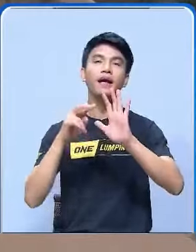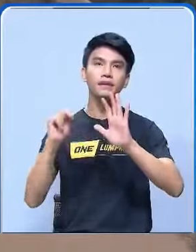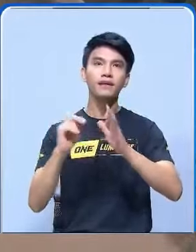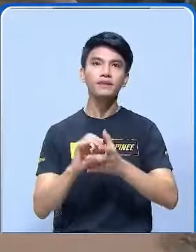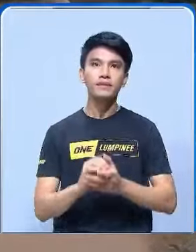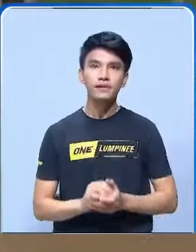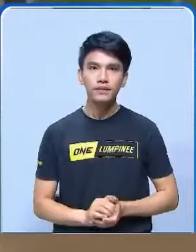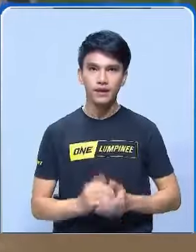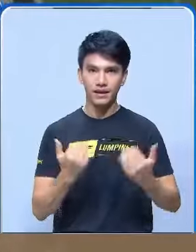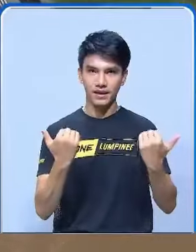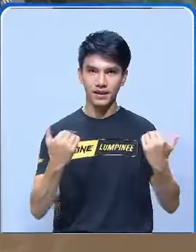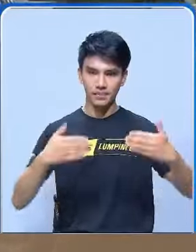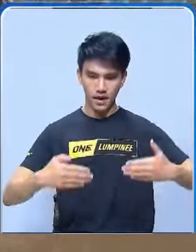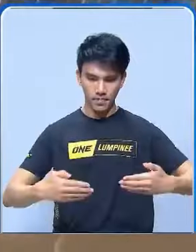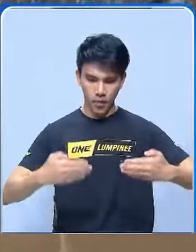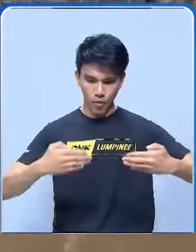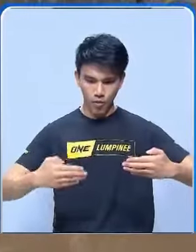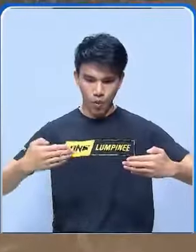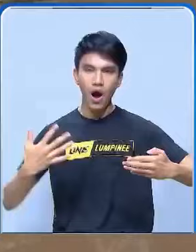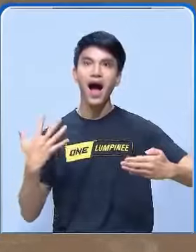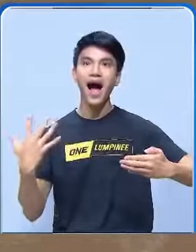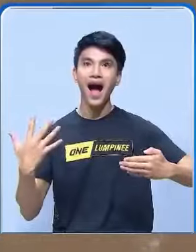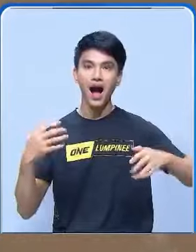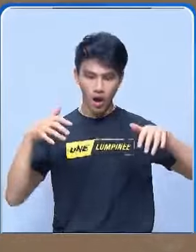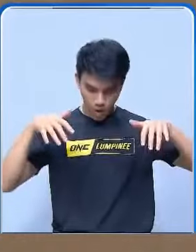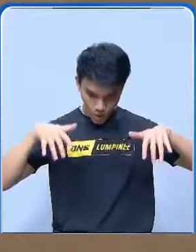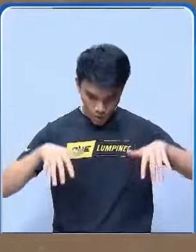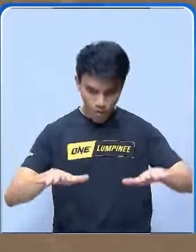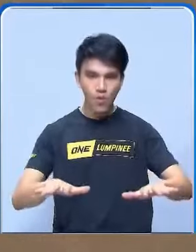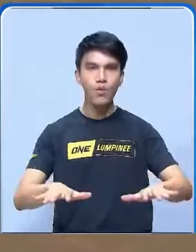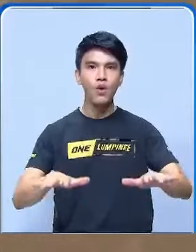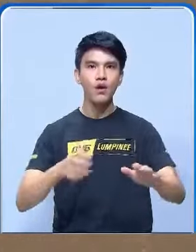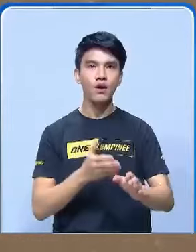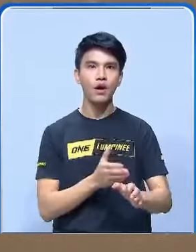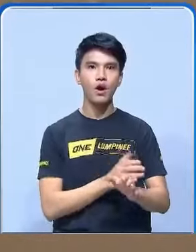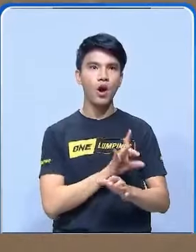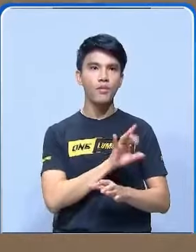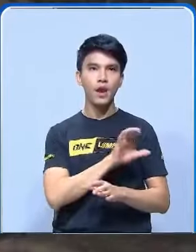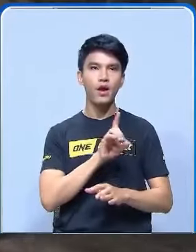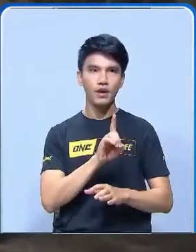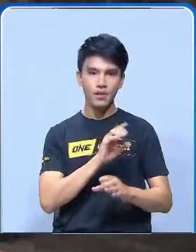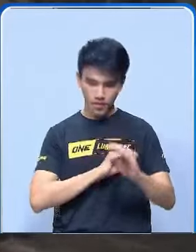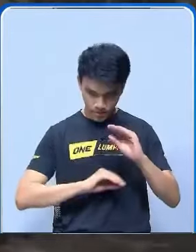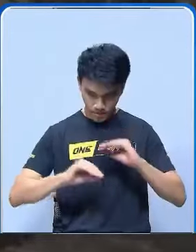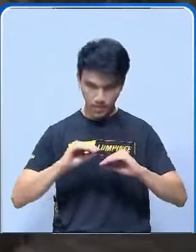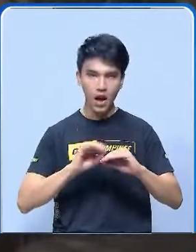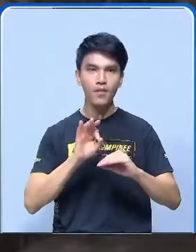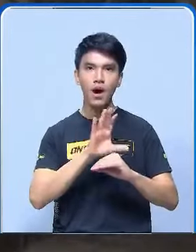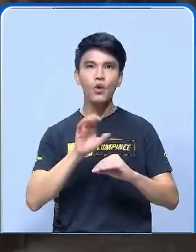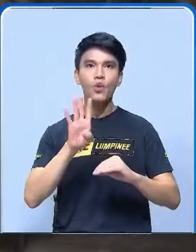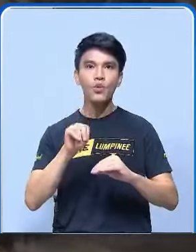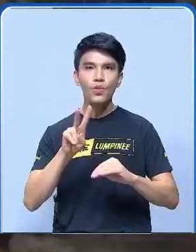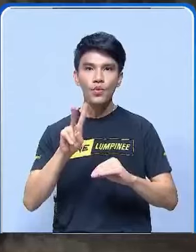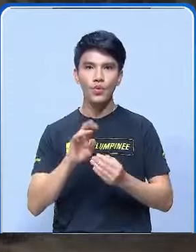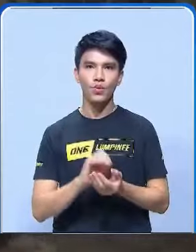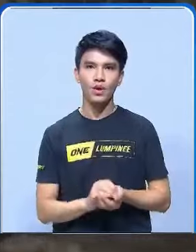เปิดประตูระบายน้ำ5บานเลยและเพิ่มการระบายน้ำจากเดิมเนี่ย801เป็น942ลูกบาศก์เมตรต่อวินาที